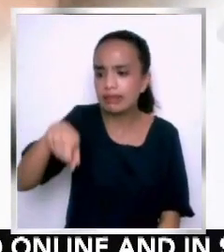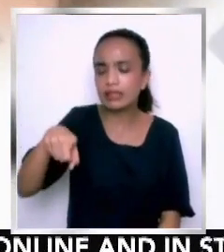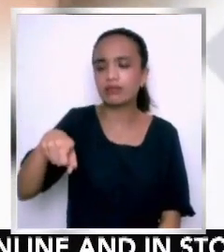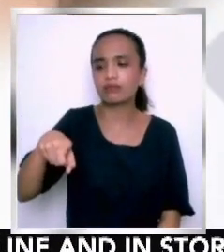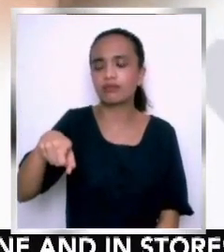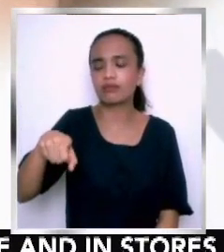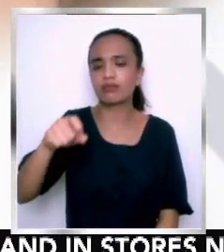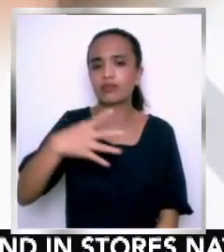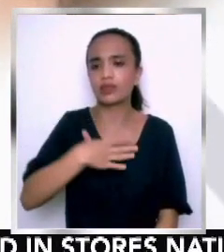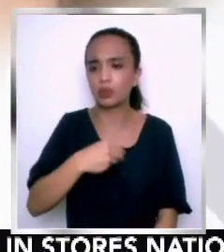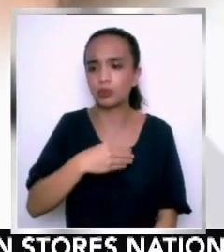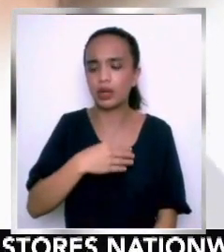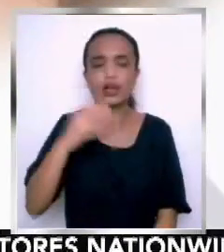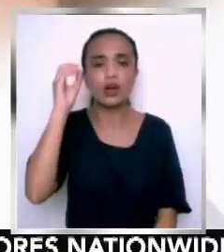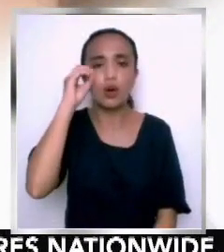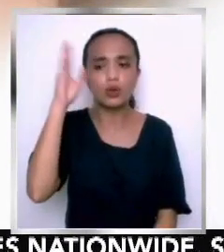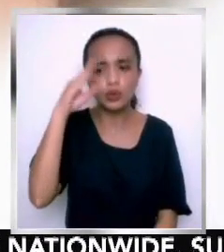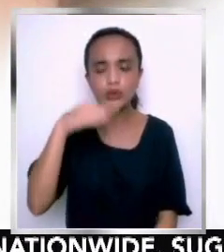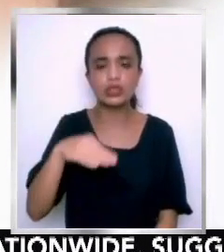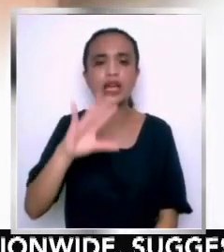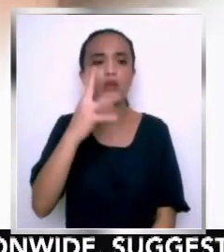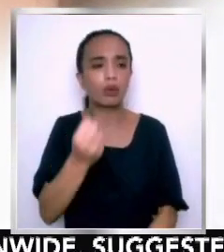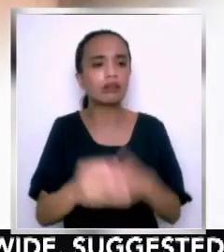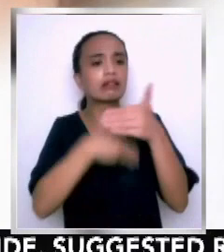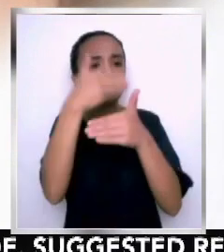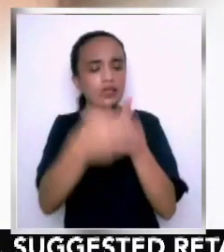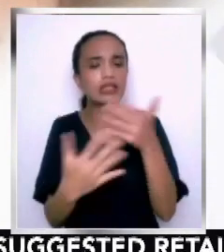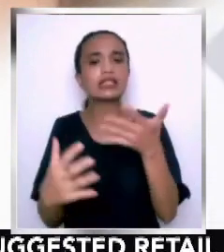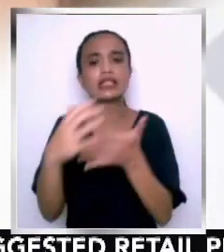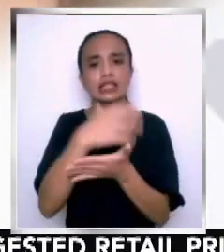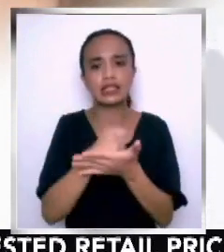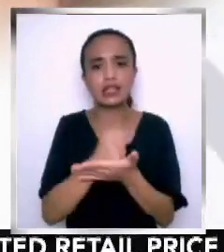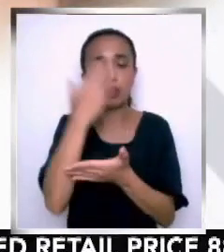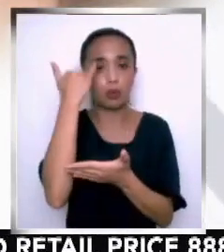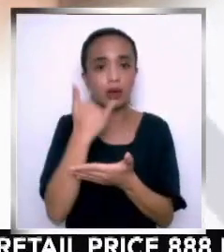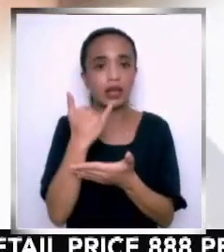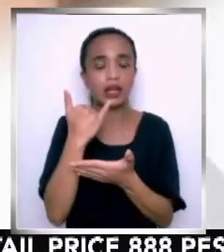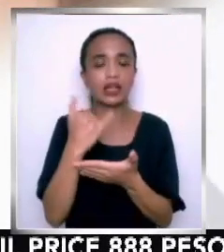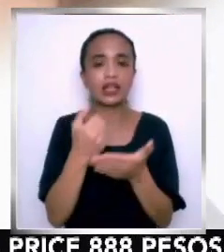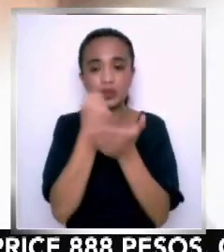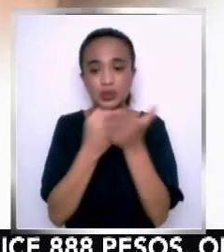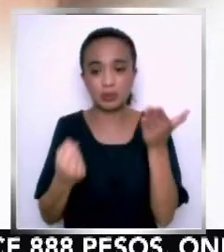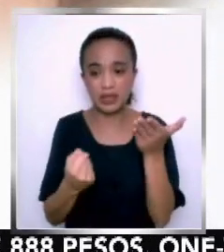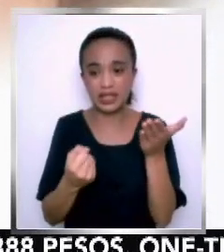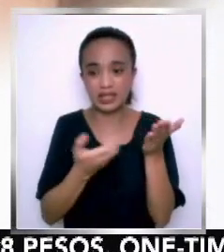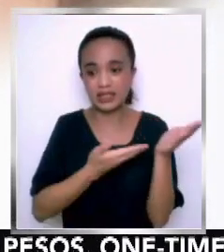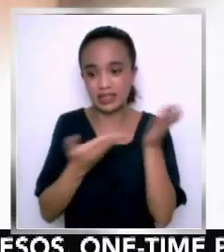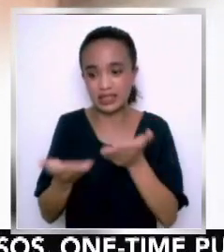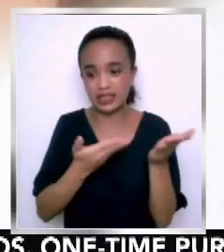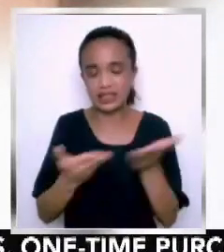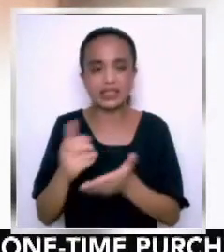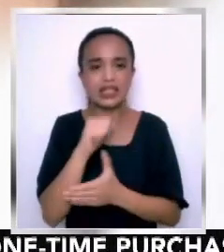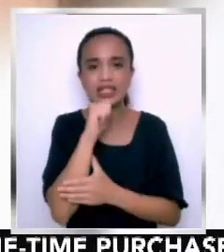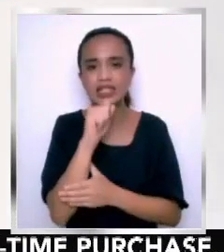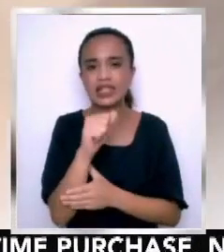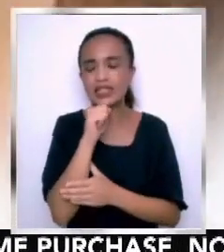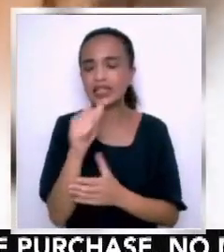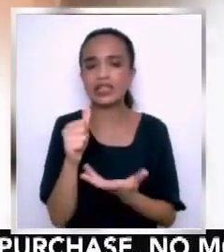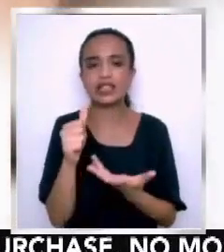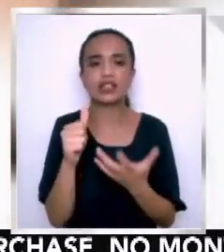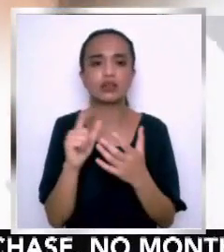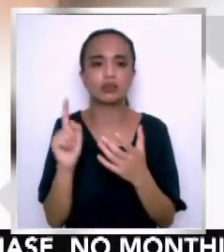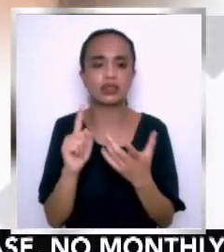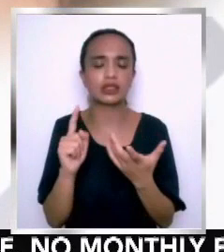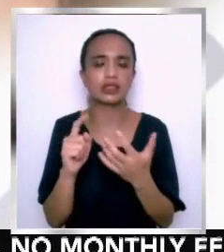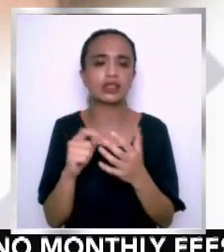season para yung supply ng onions na iaangkat din natin ay hindi naman po tatama din sa ating harvest season. We are